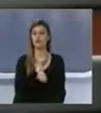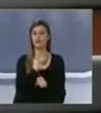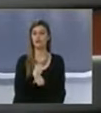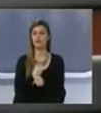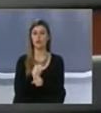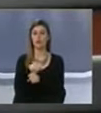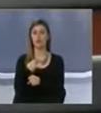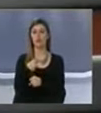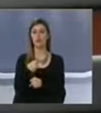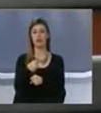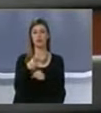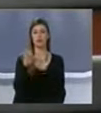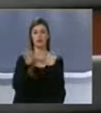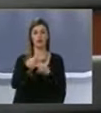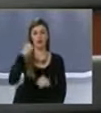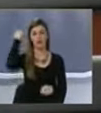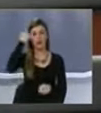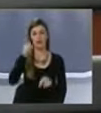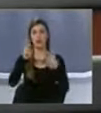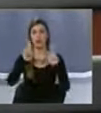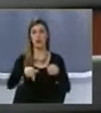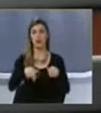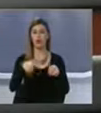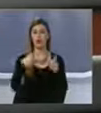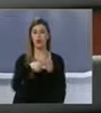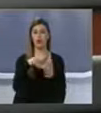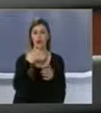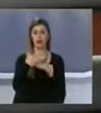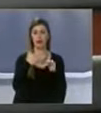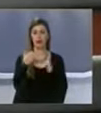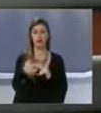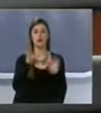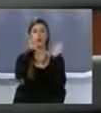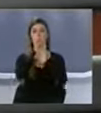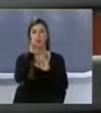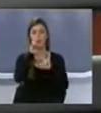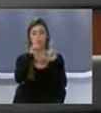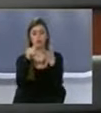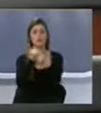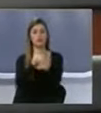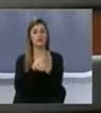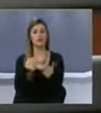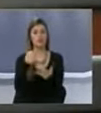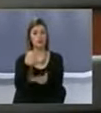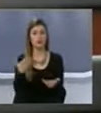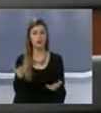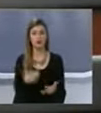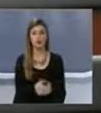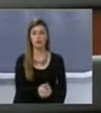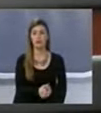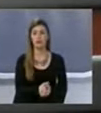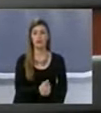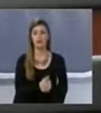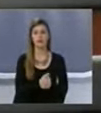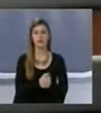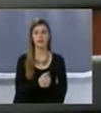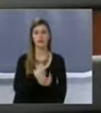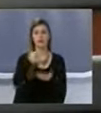në sigurimet shëndetësore të vitit 2015 nuk janë projektuar fare në këtë projekt buxhet. Ndarja shumë